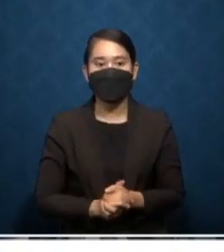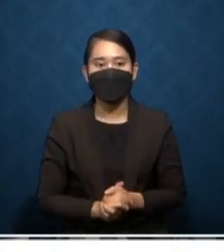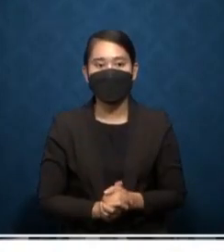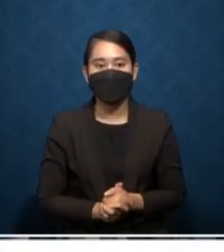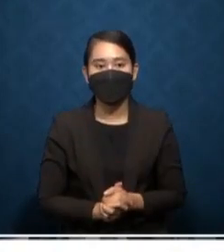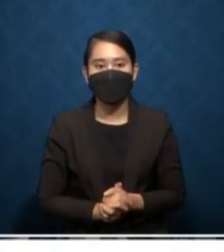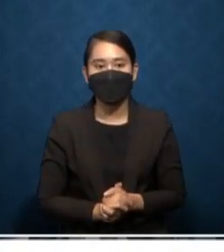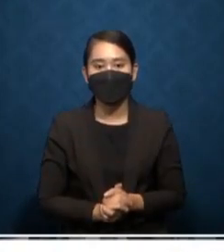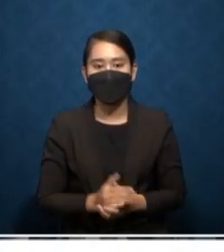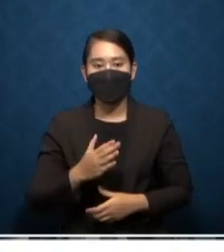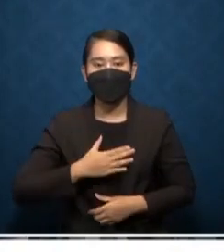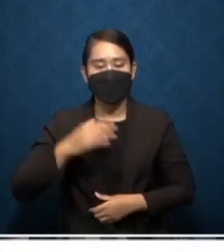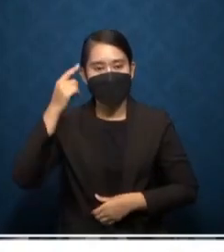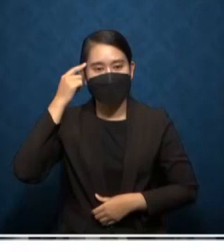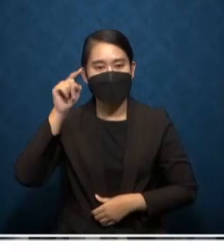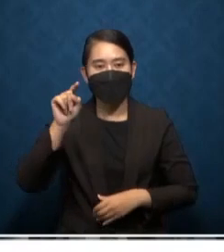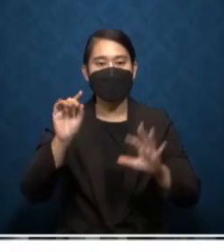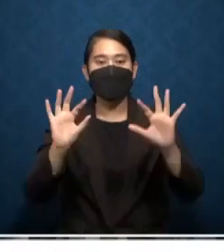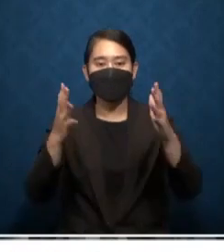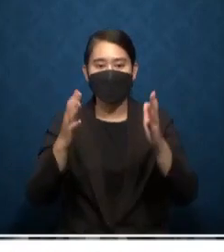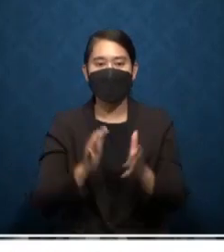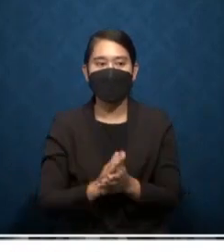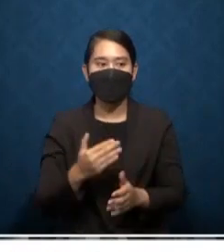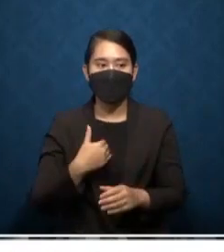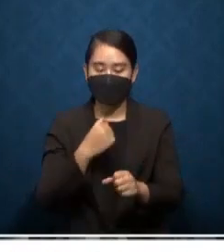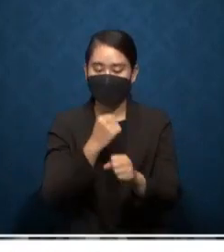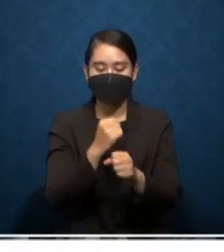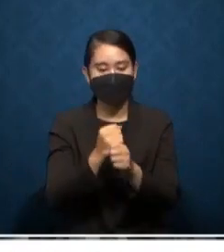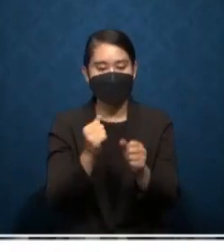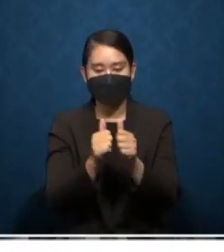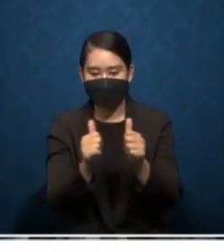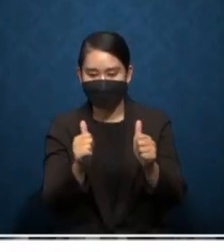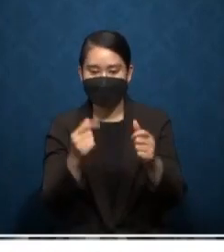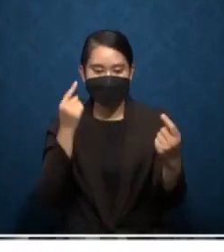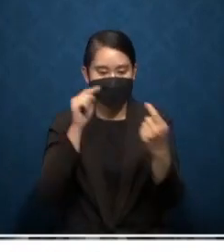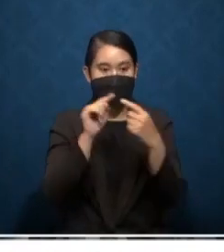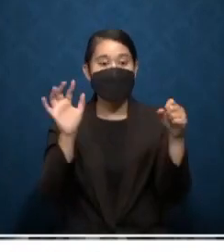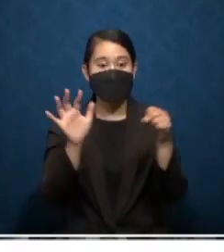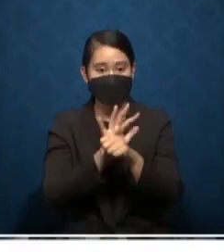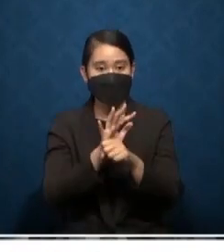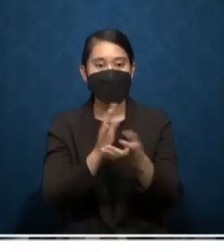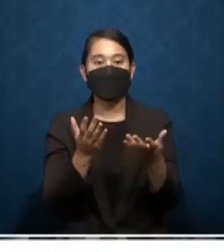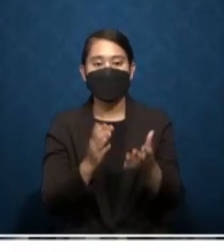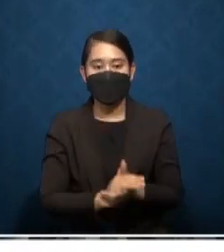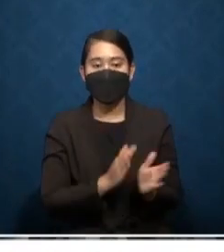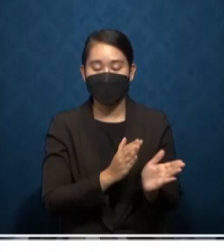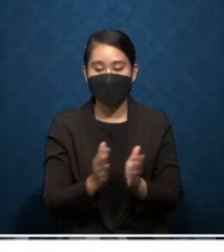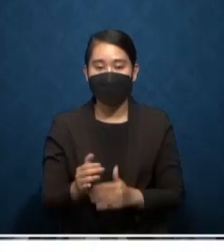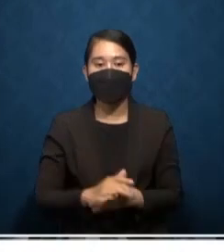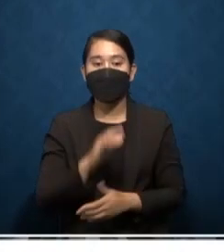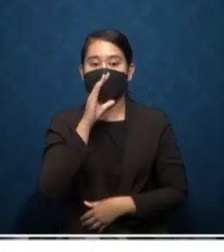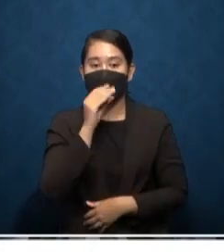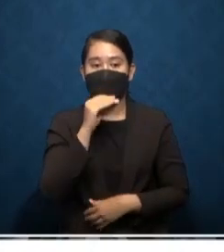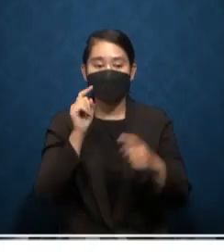ซึ่งไม่ได้ค่าคิดมาก่อน glide่าผมจะทำที่ส่ต่ๆ ต่ั้นได้ผมจะพดถงเรื่องของคนร้น